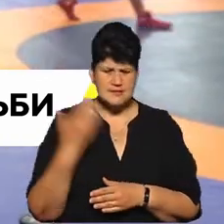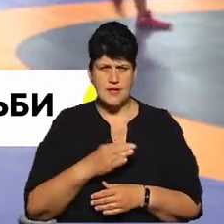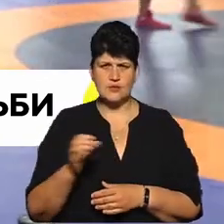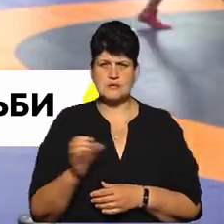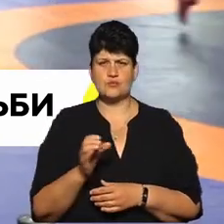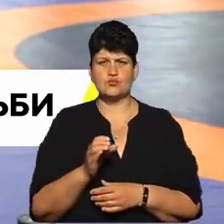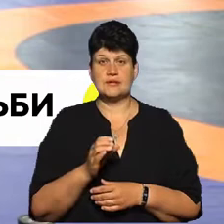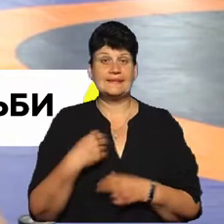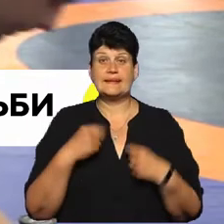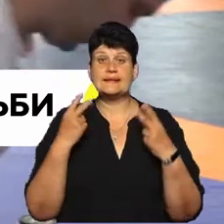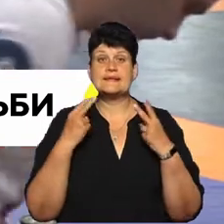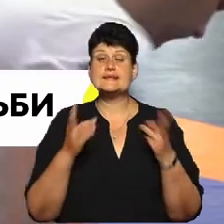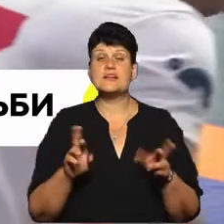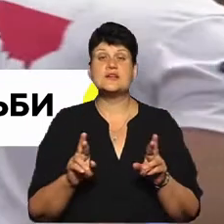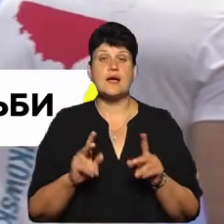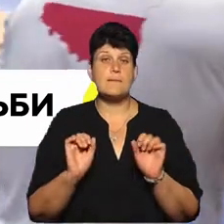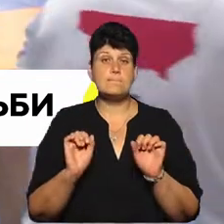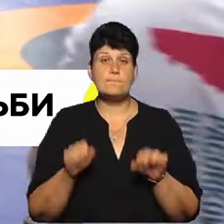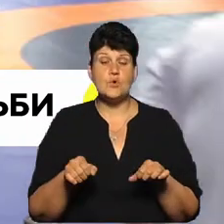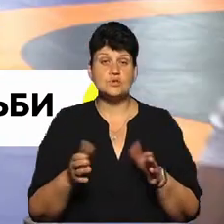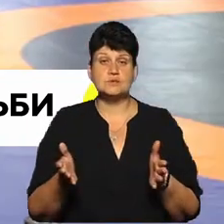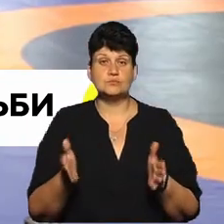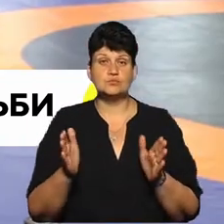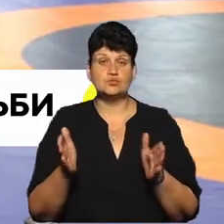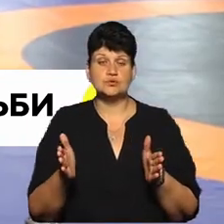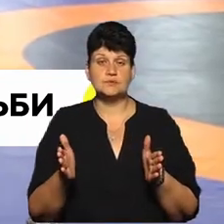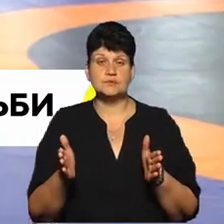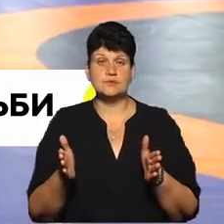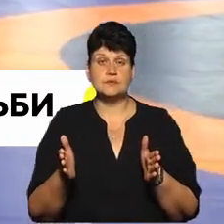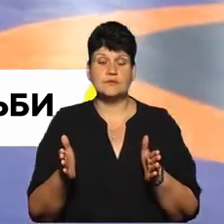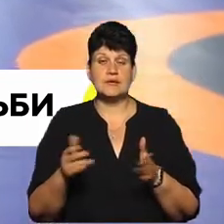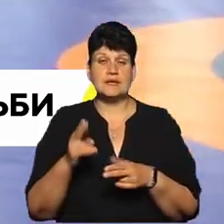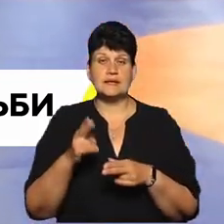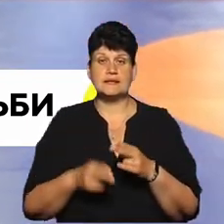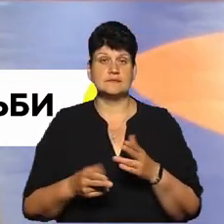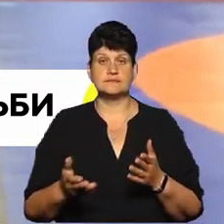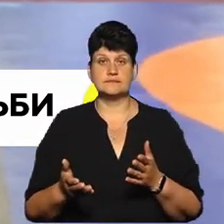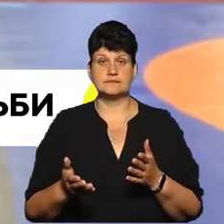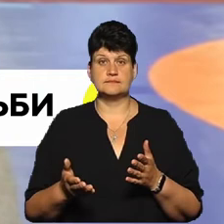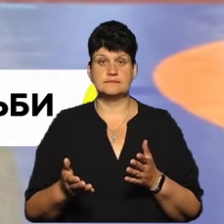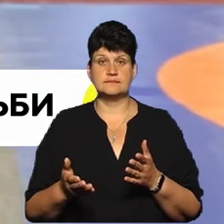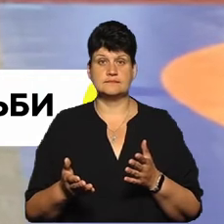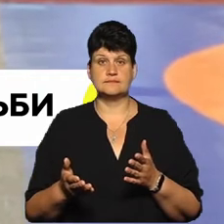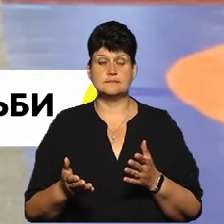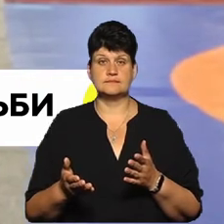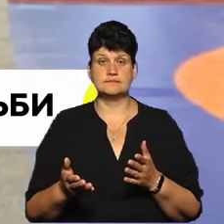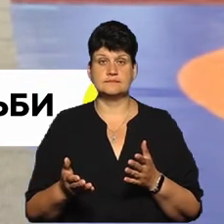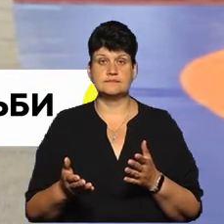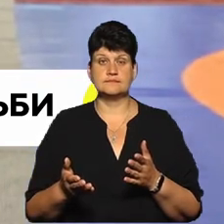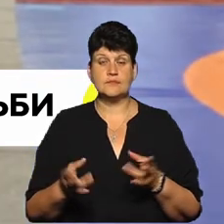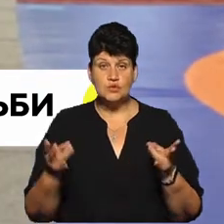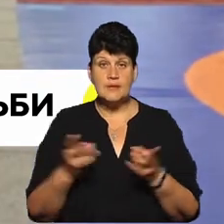як можна, який буде ісход поєдинку російського. Потрібно боротися